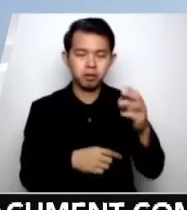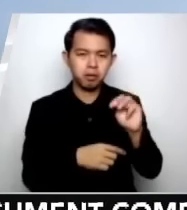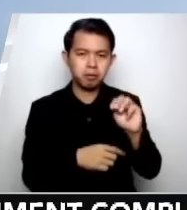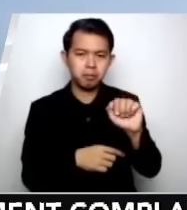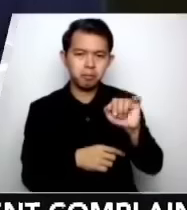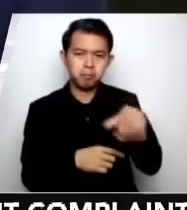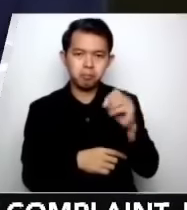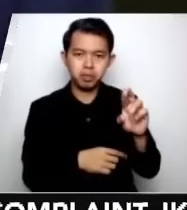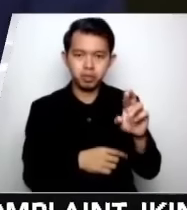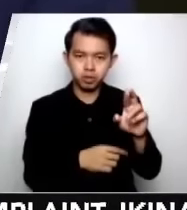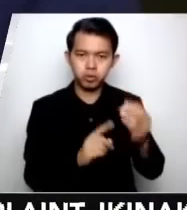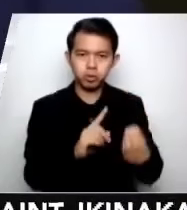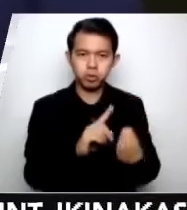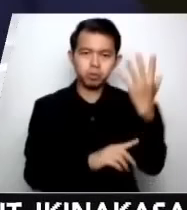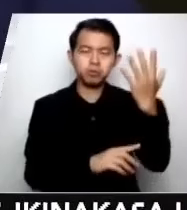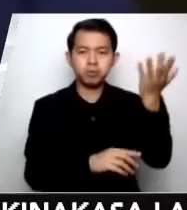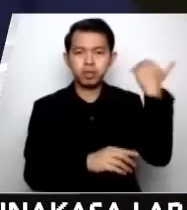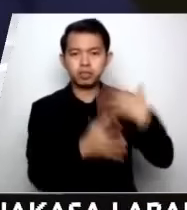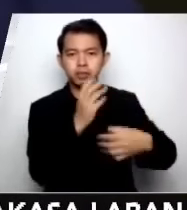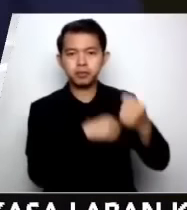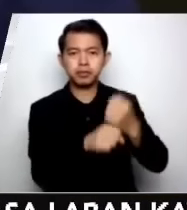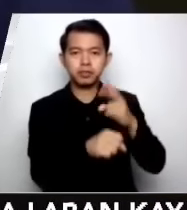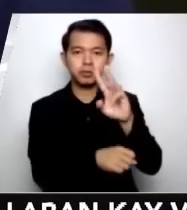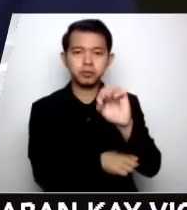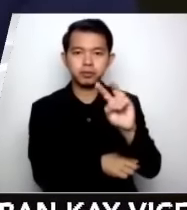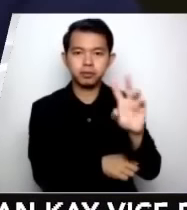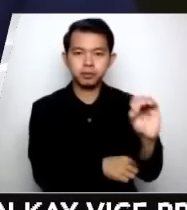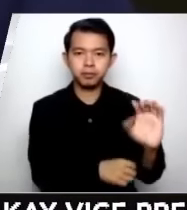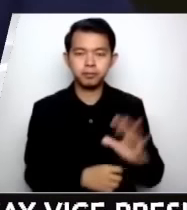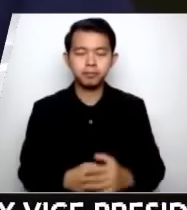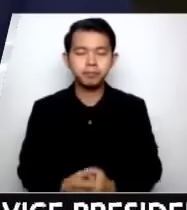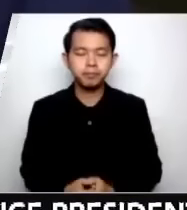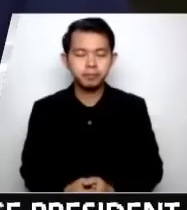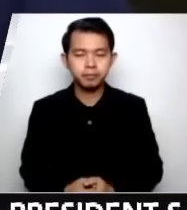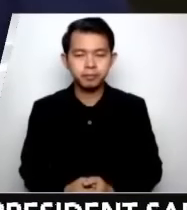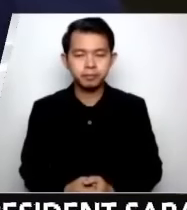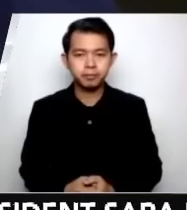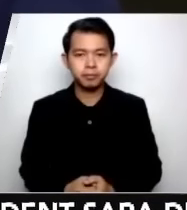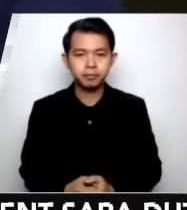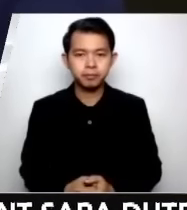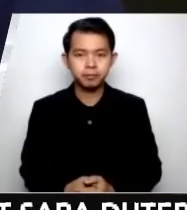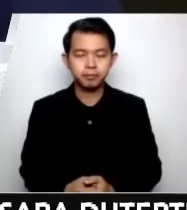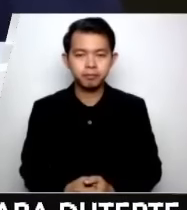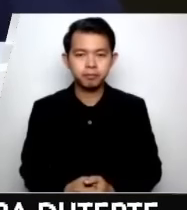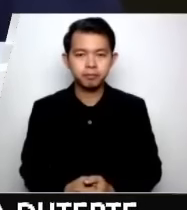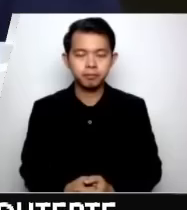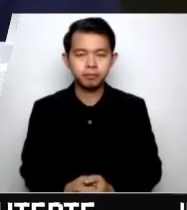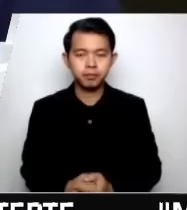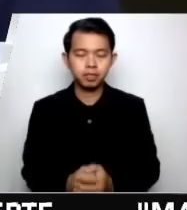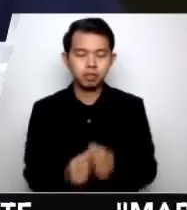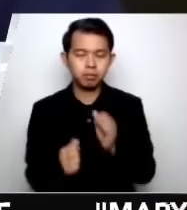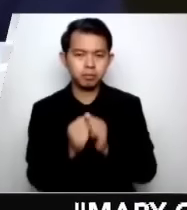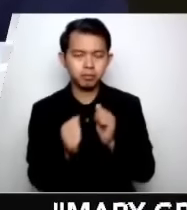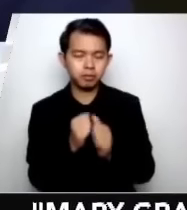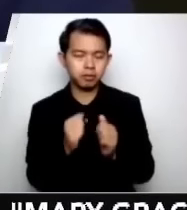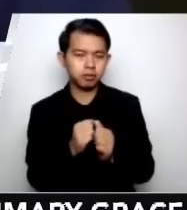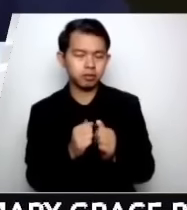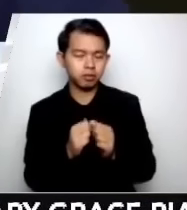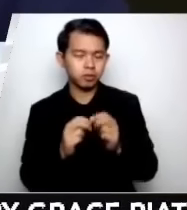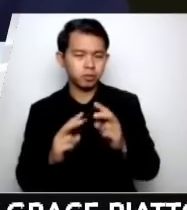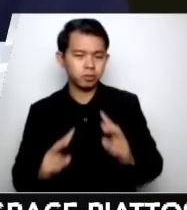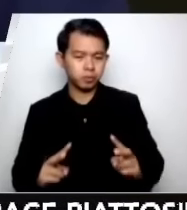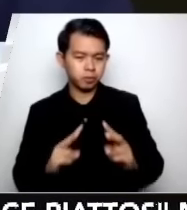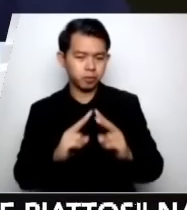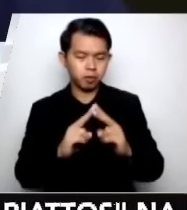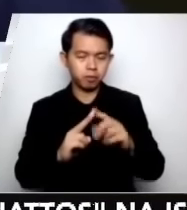2020. Ang nagiging cause nito, nagsisipids po yung lake water natin papunta sa shallow part ng magma. Parang